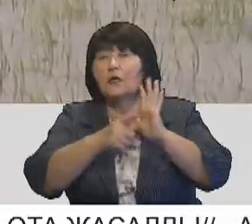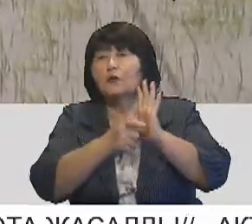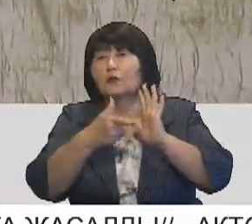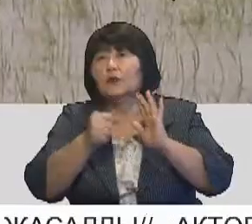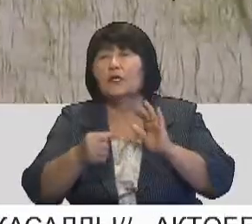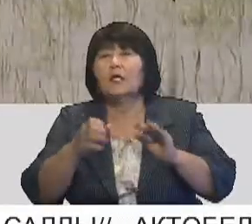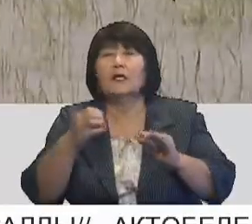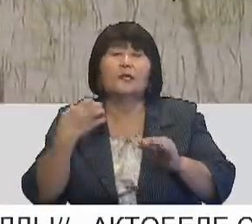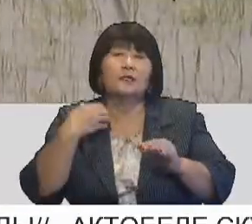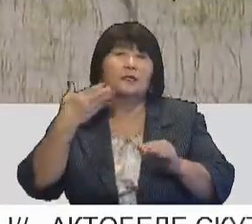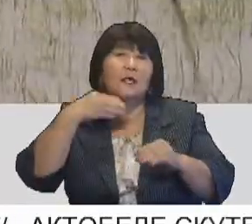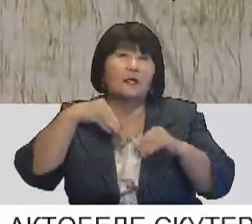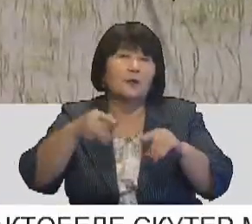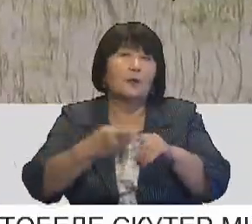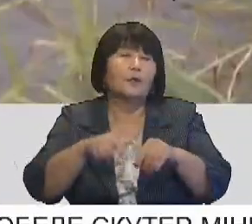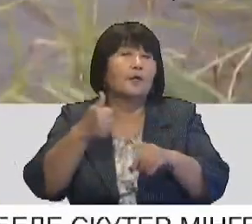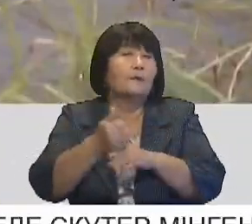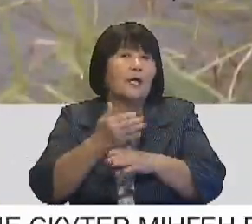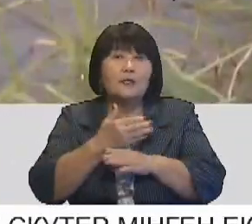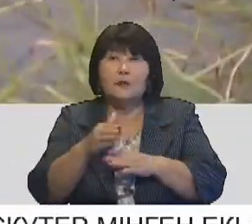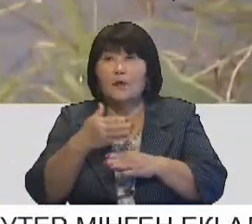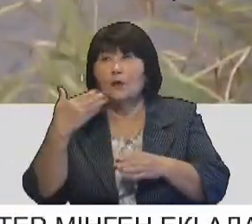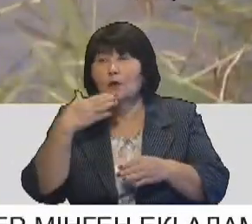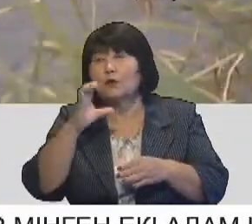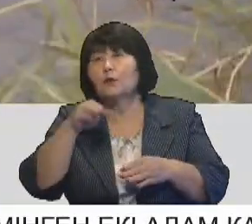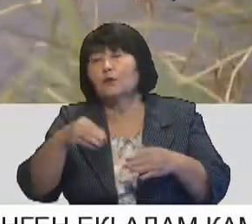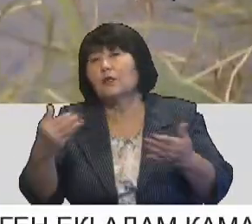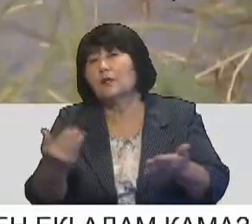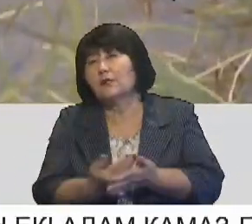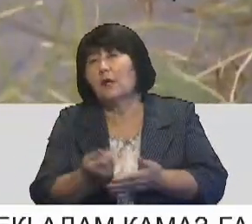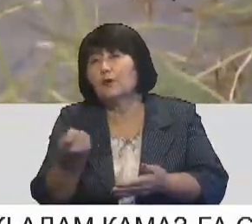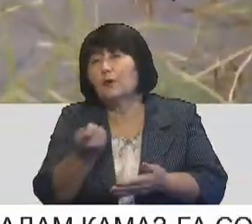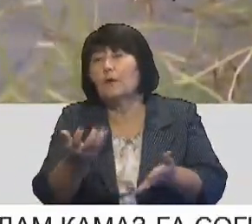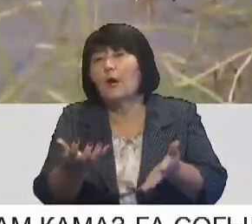гектар сыр салысы егілді. Оның басым бөлігі күріш сортын жаңалып, тұқым